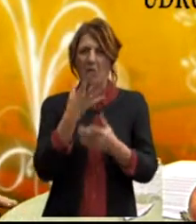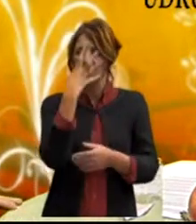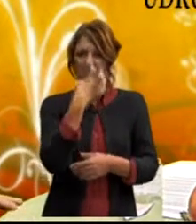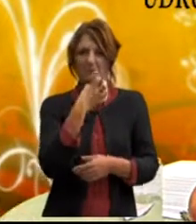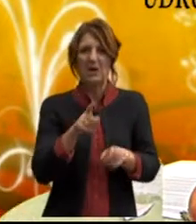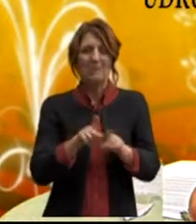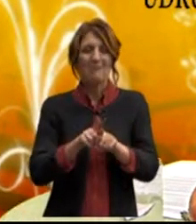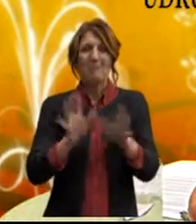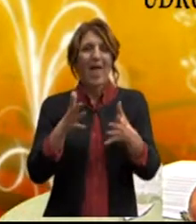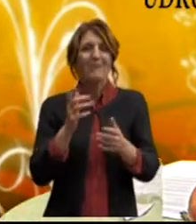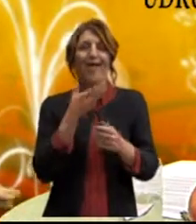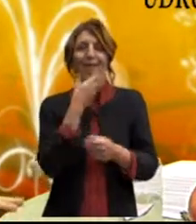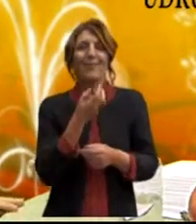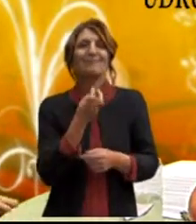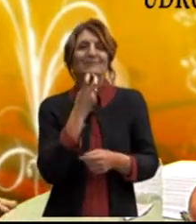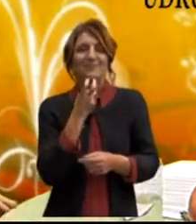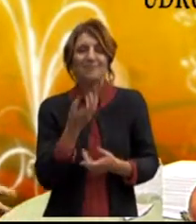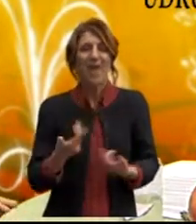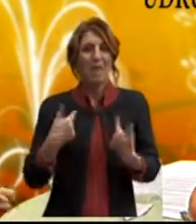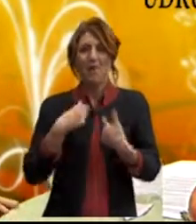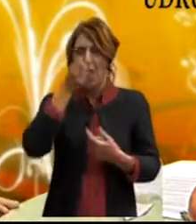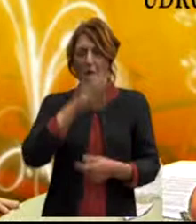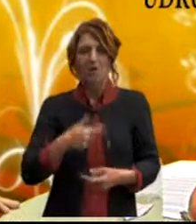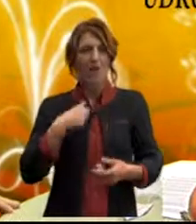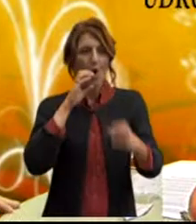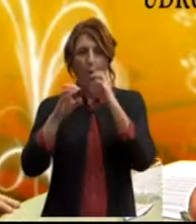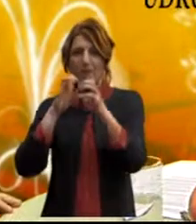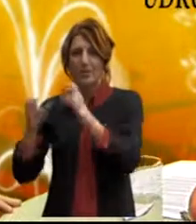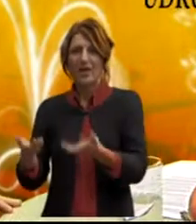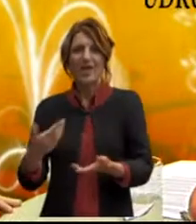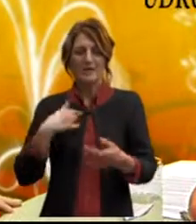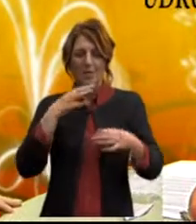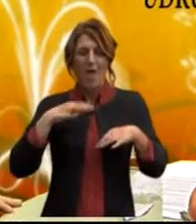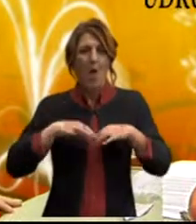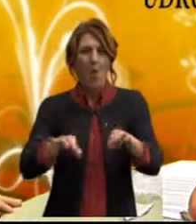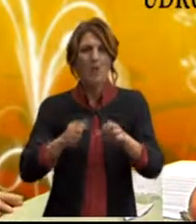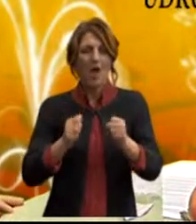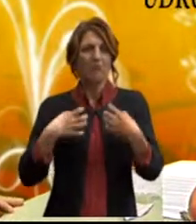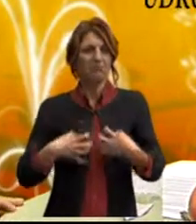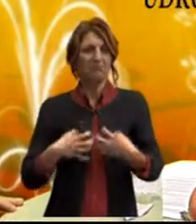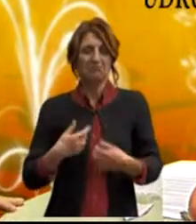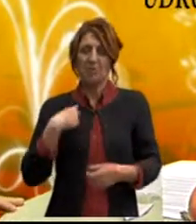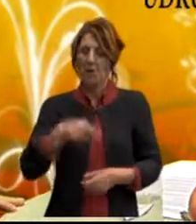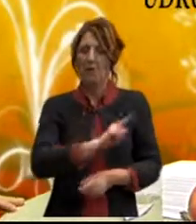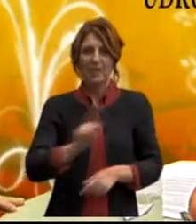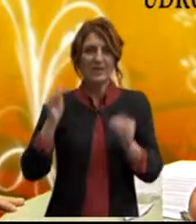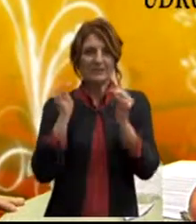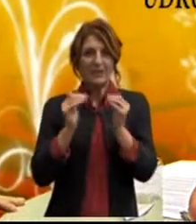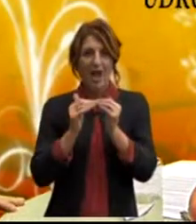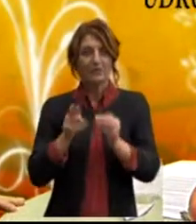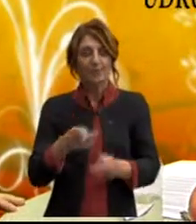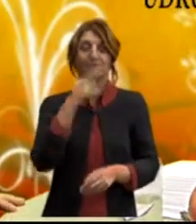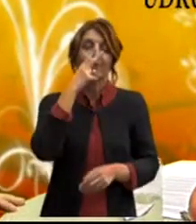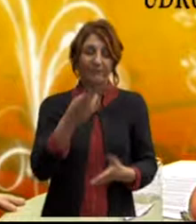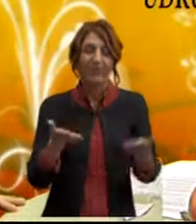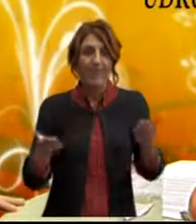nikom ne osmjehujemo, da nismo komunikativni, da smo na ulici napeti. Ja se s tim ne slažem, ali vidjet ćemo